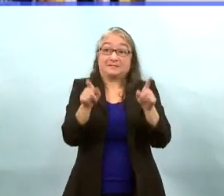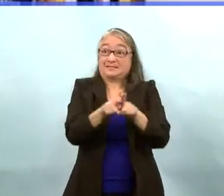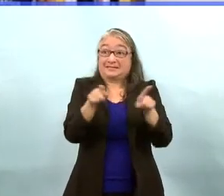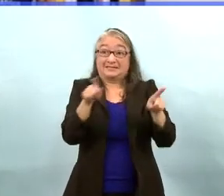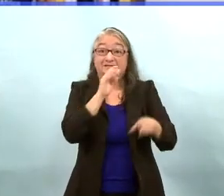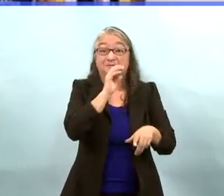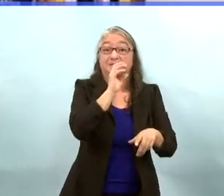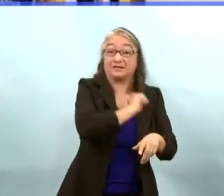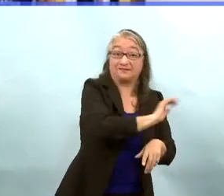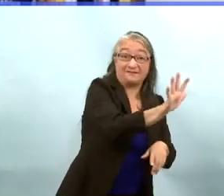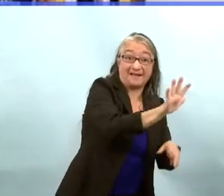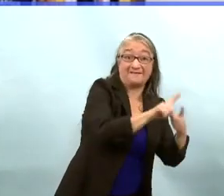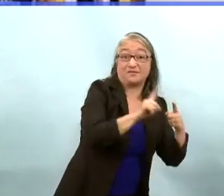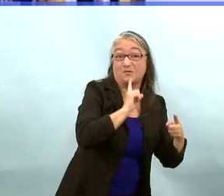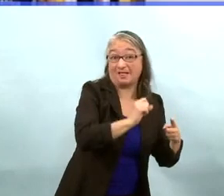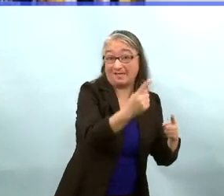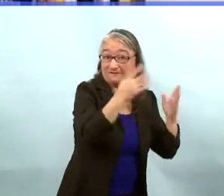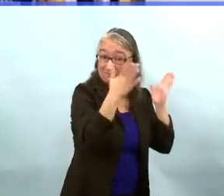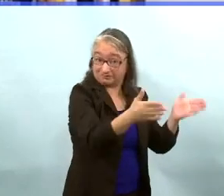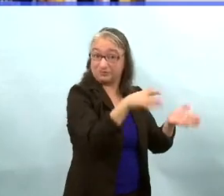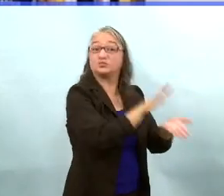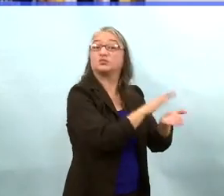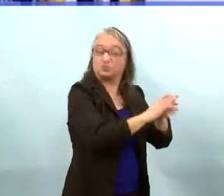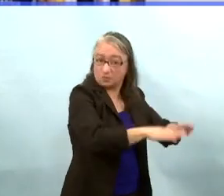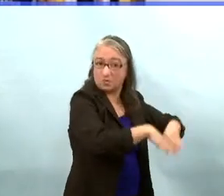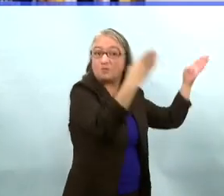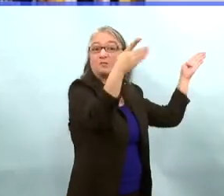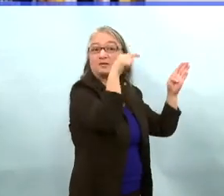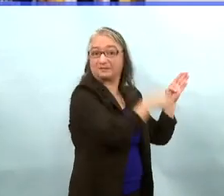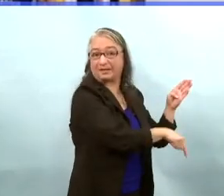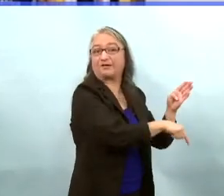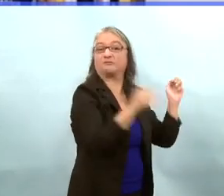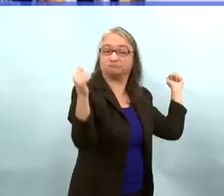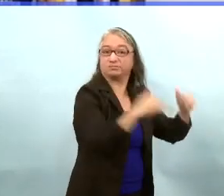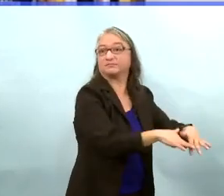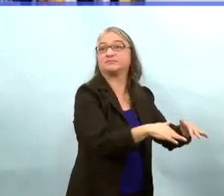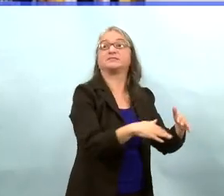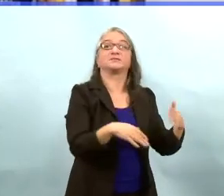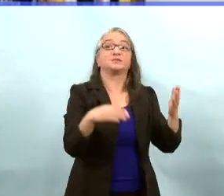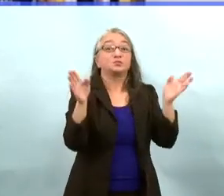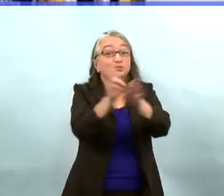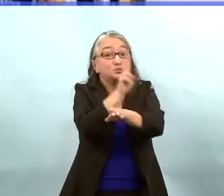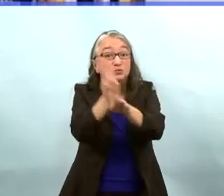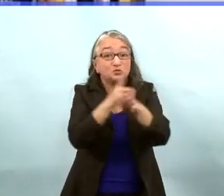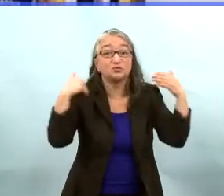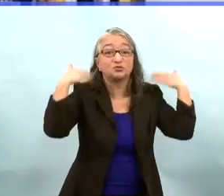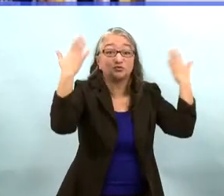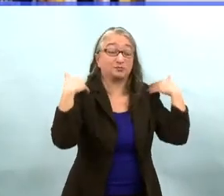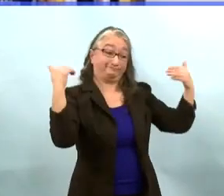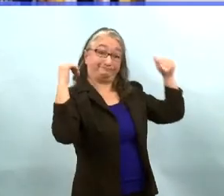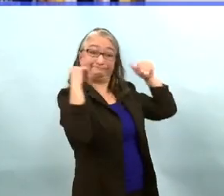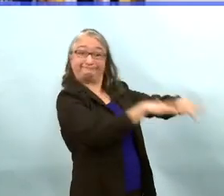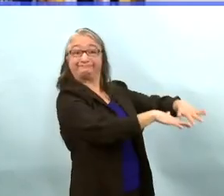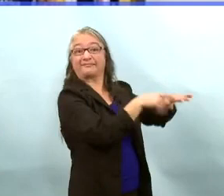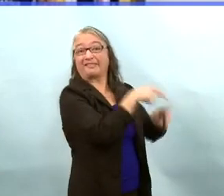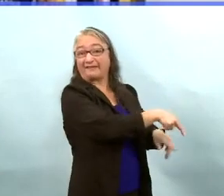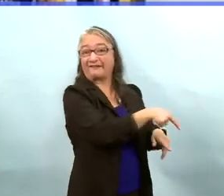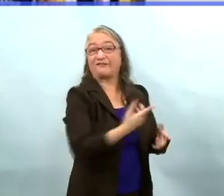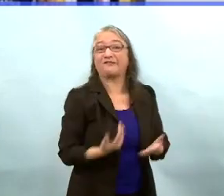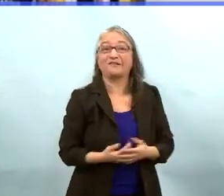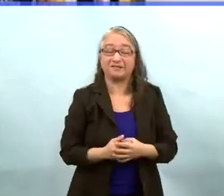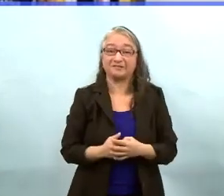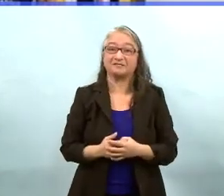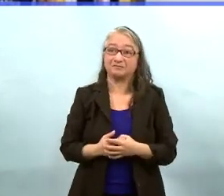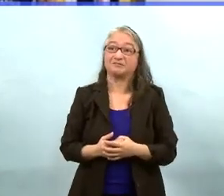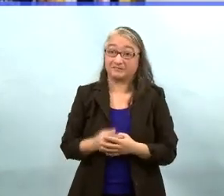ans. C'est que toutes ces personnes vont avoir besoin donc d'un consentement parental. Donc, même si les parents ne